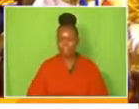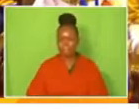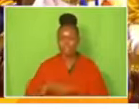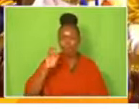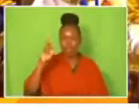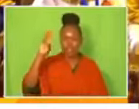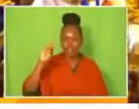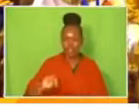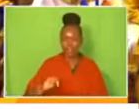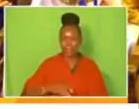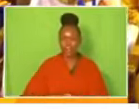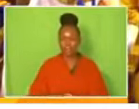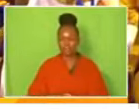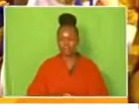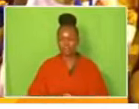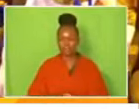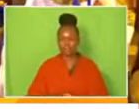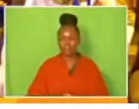ODM.